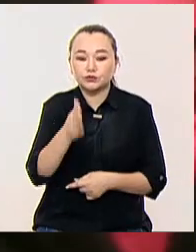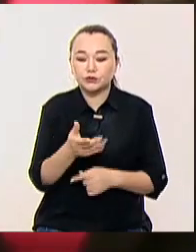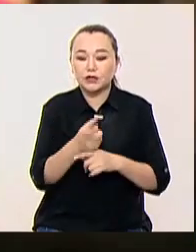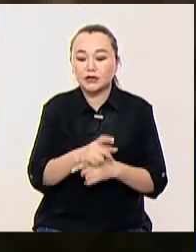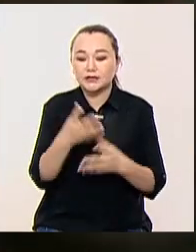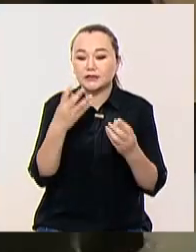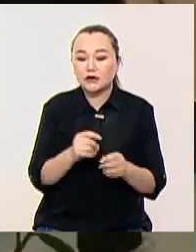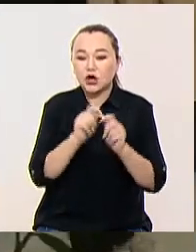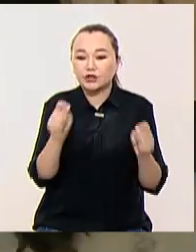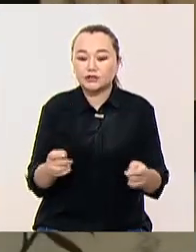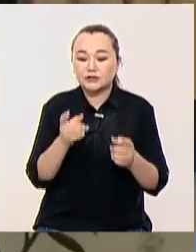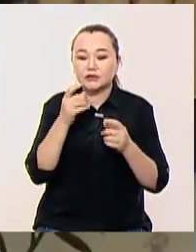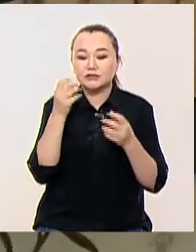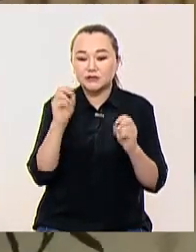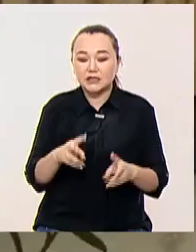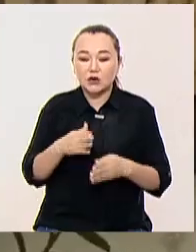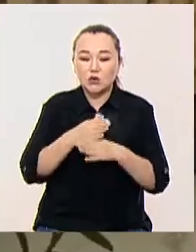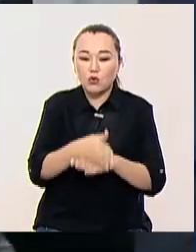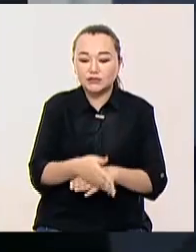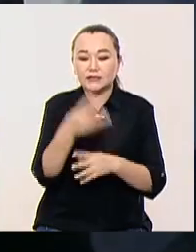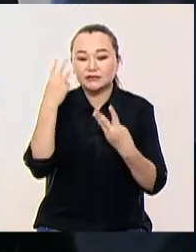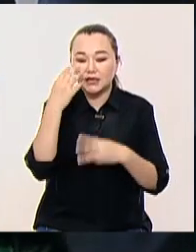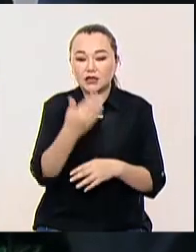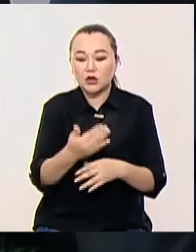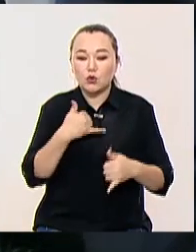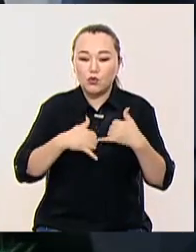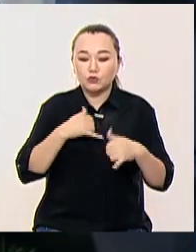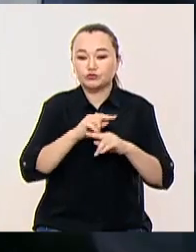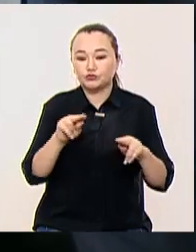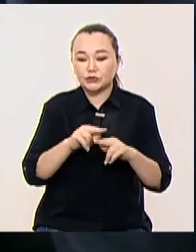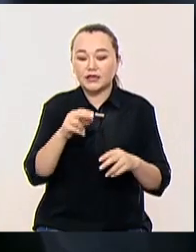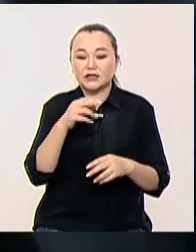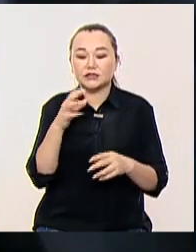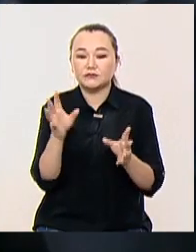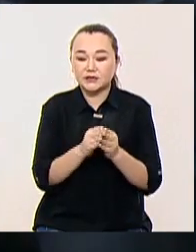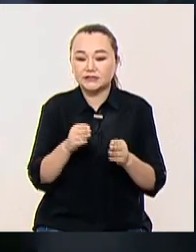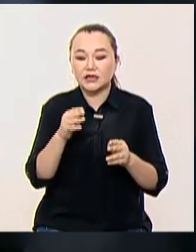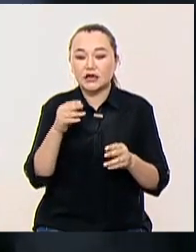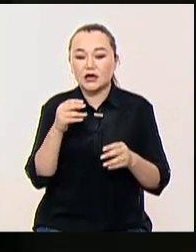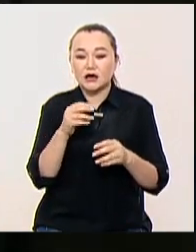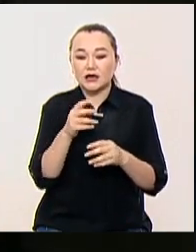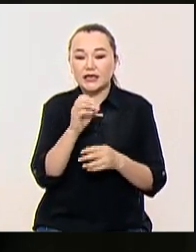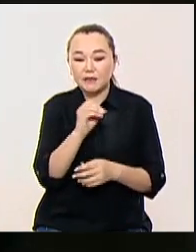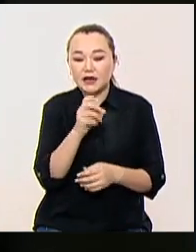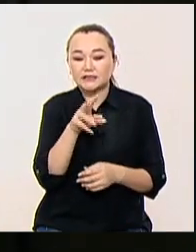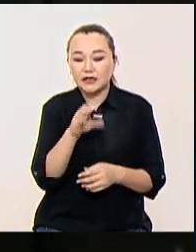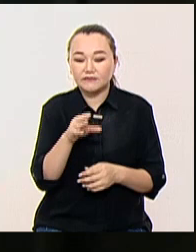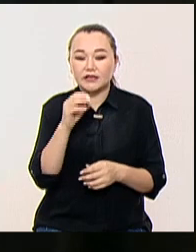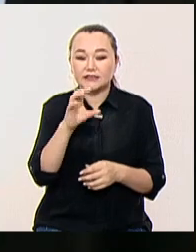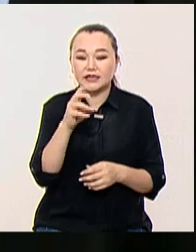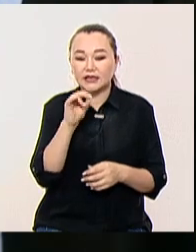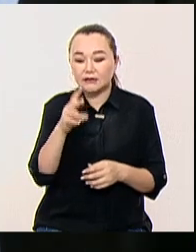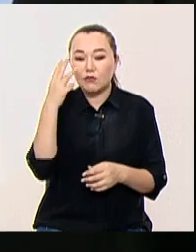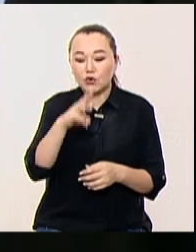үйінің ашылуына арнайы шақырылған қонақтар арасында дизайнердің ұстазы өнер профессоры Ермек Асылханов пен Секен Мода брендінің